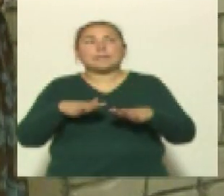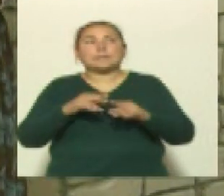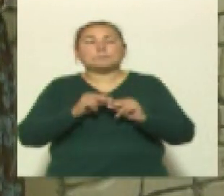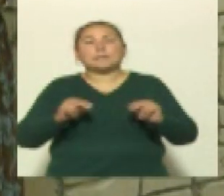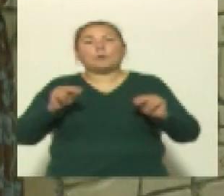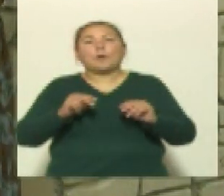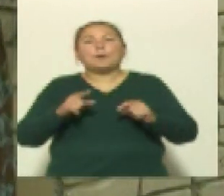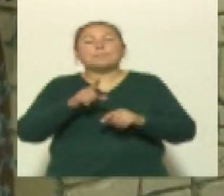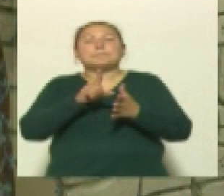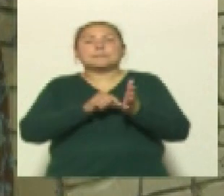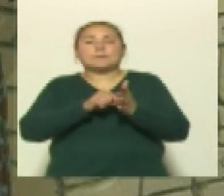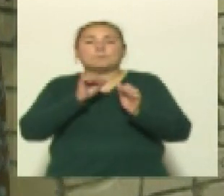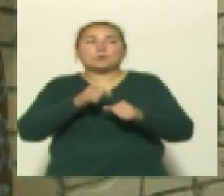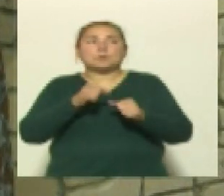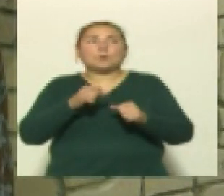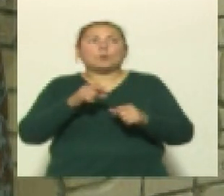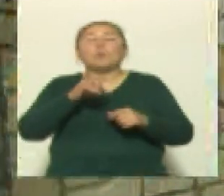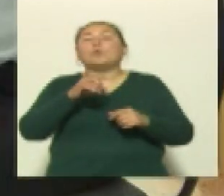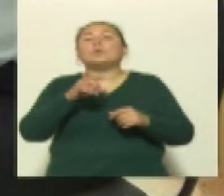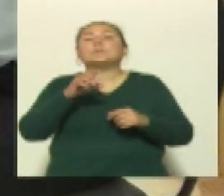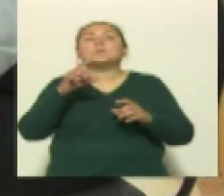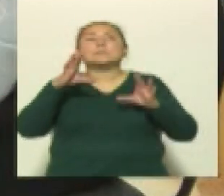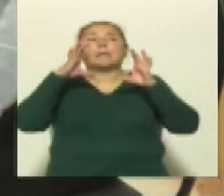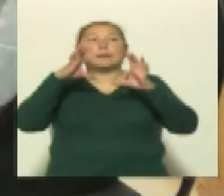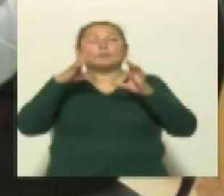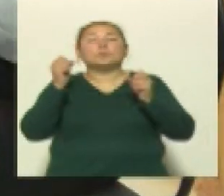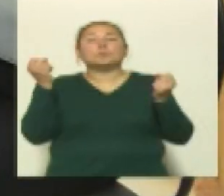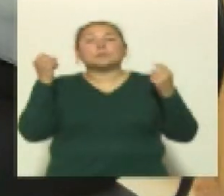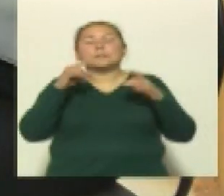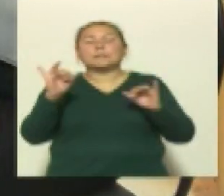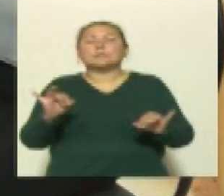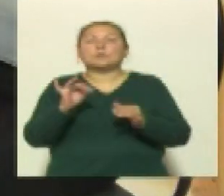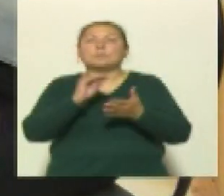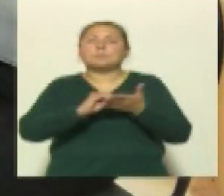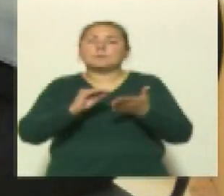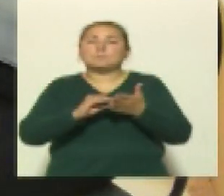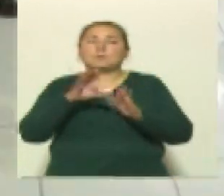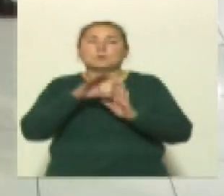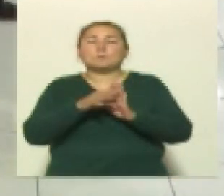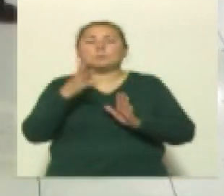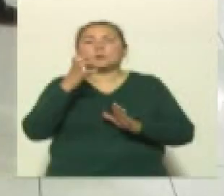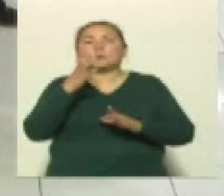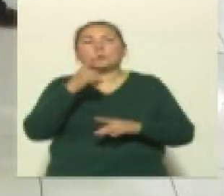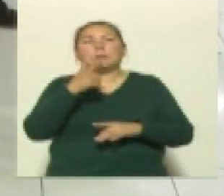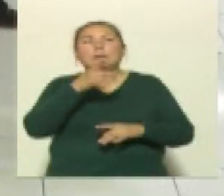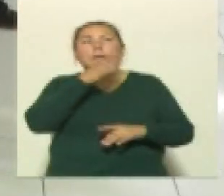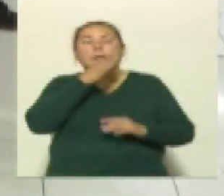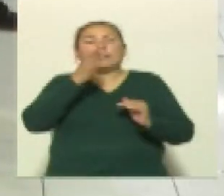пенсионера можно найти сведения о рунических знаках по его исследованиям история этого письма происходит К